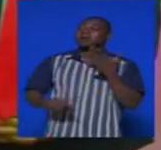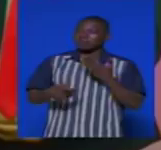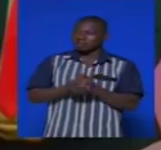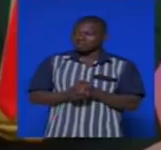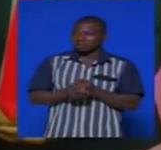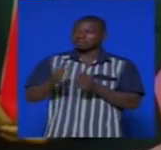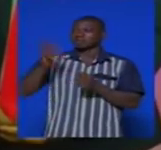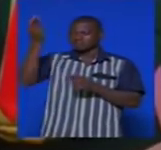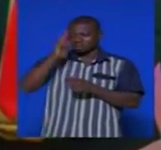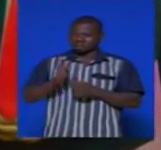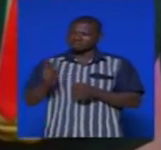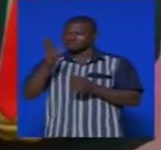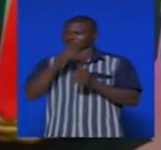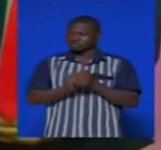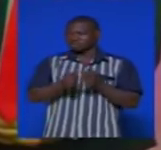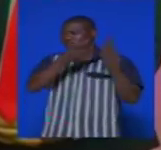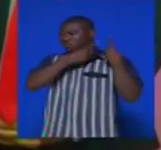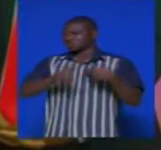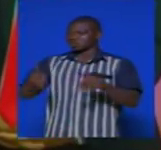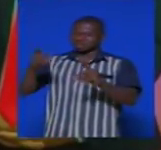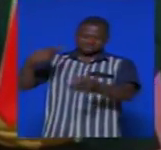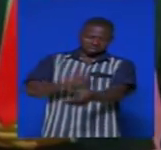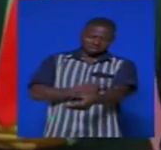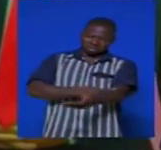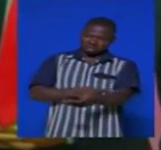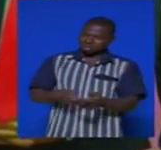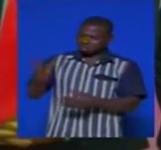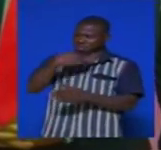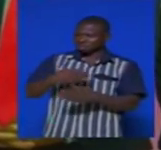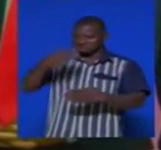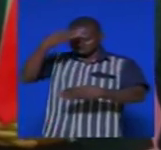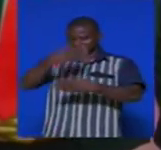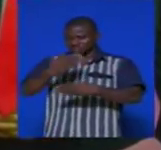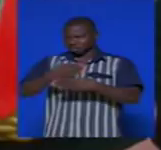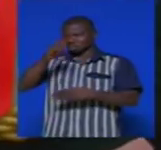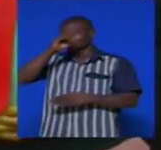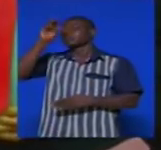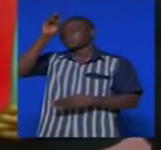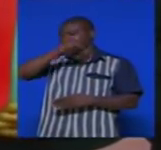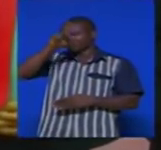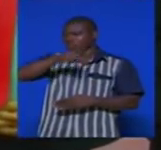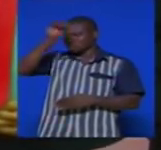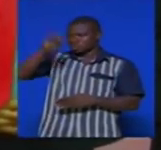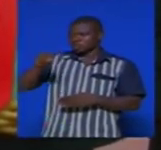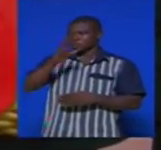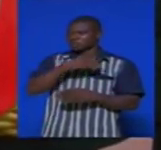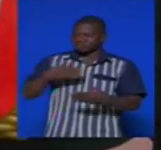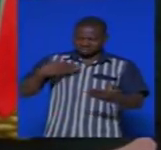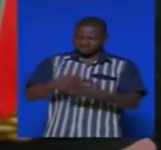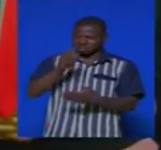optiques qui est parti depuis le Ghana, qui est passé par la frontière de Pau et qui est arrivé à Ouagadougou avec une bretelle